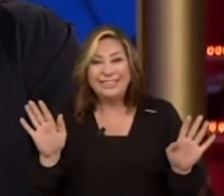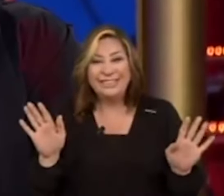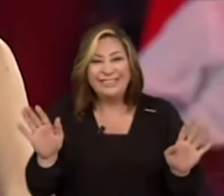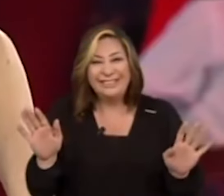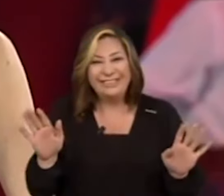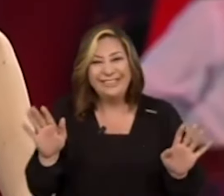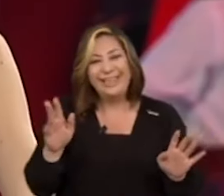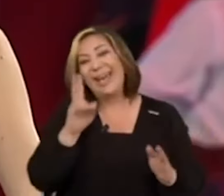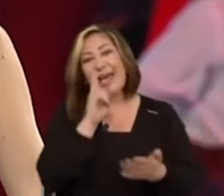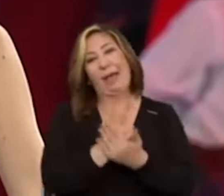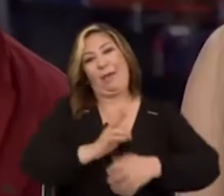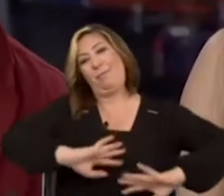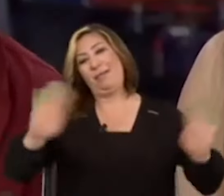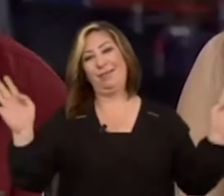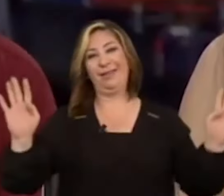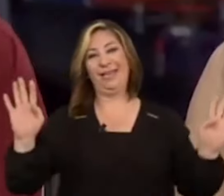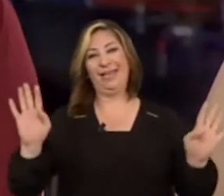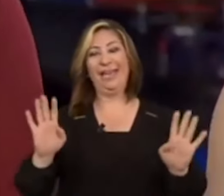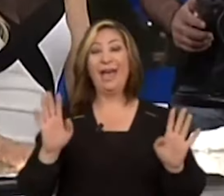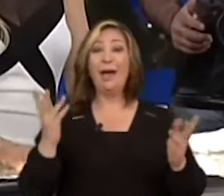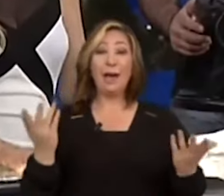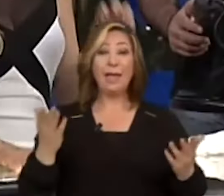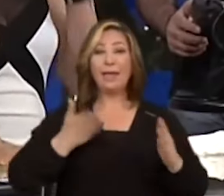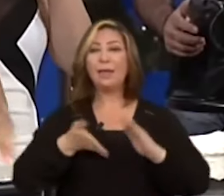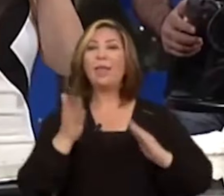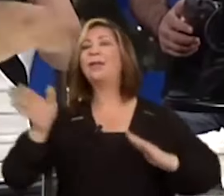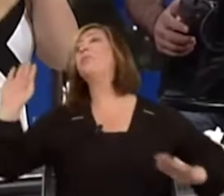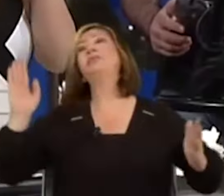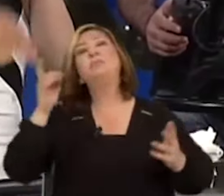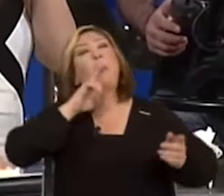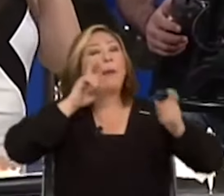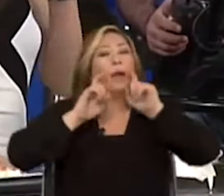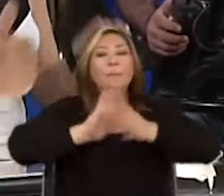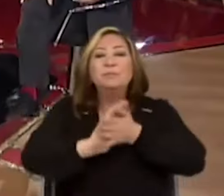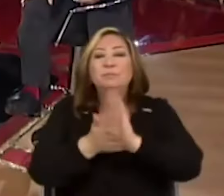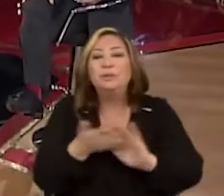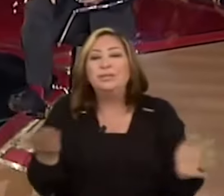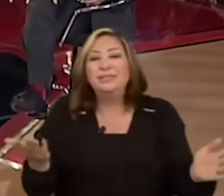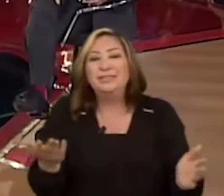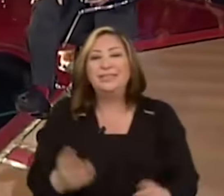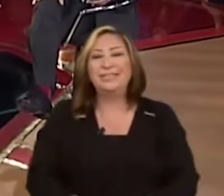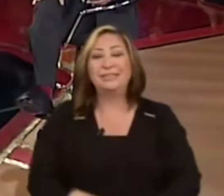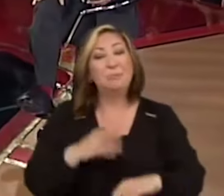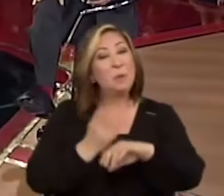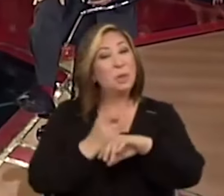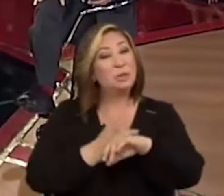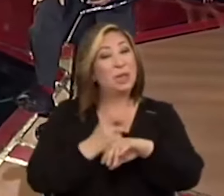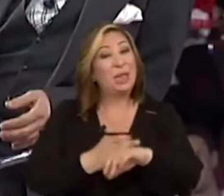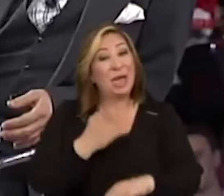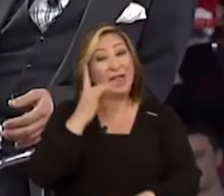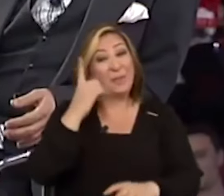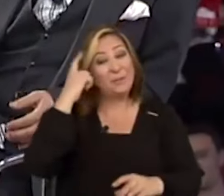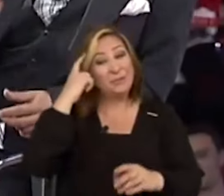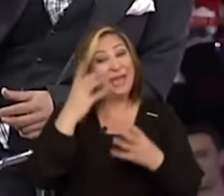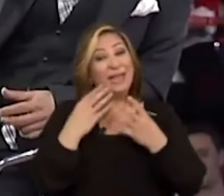verilmiş. Karar verilmiş o zaman. Ya, yani giden gitmiş hocam. Evet, o zaman ki diyemiş. Aynen öyle. Maşallah, maşallah.